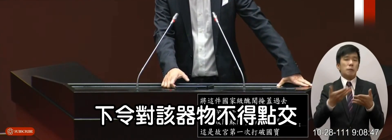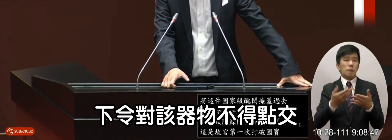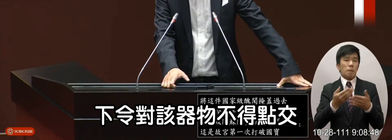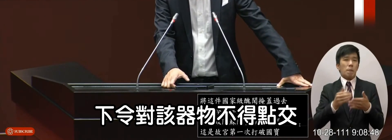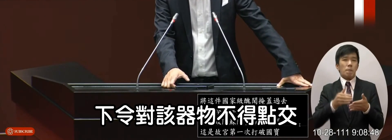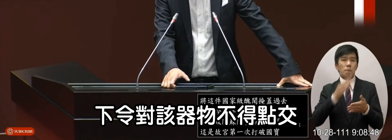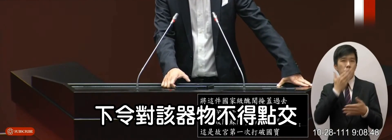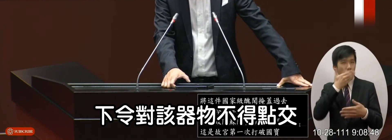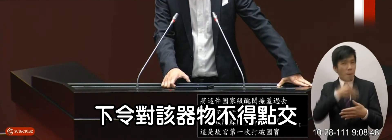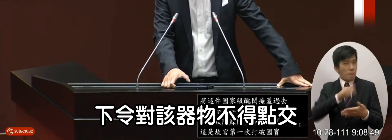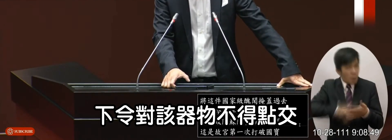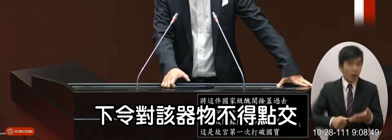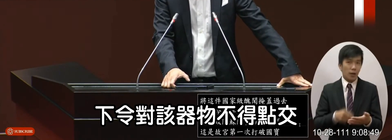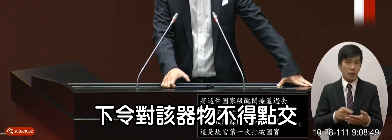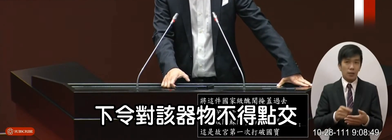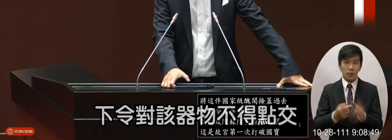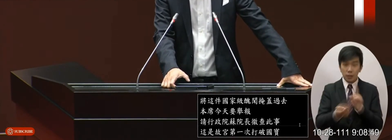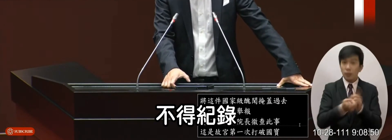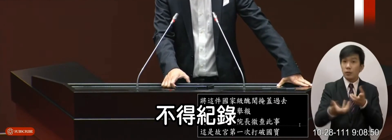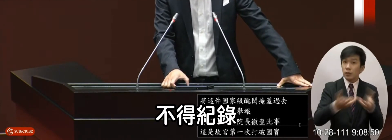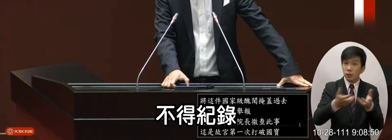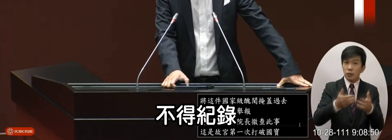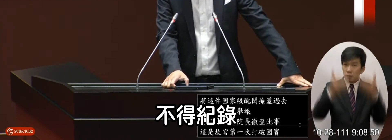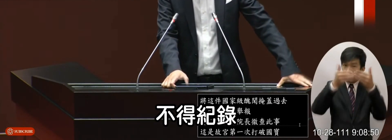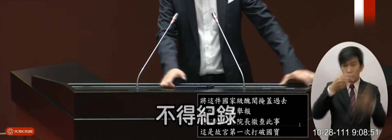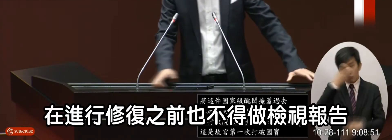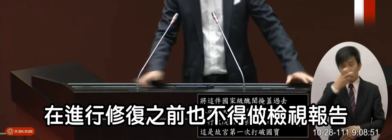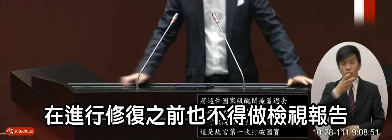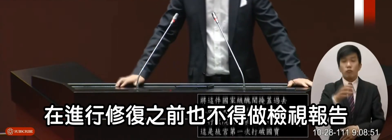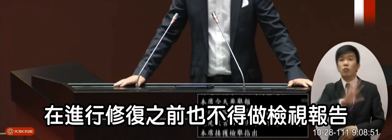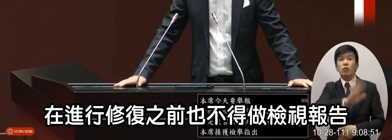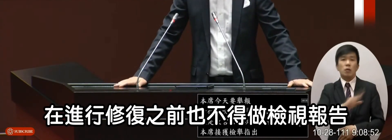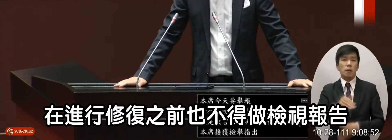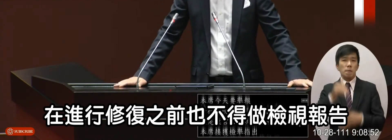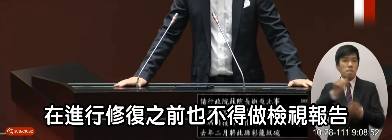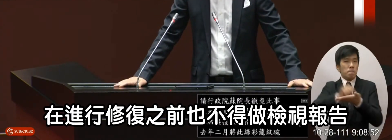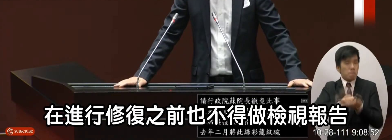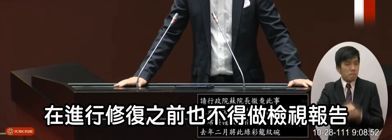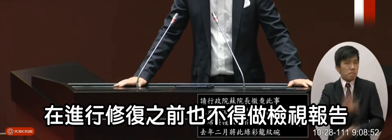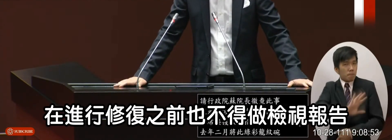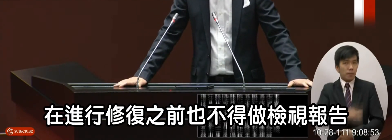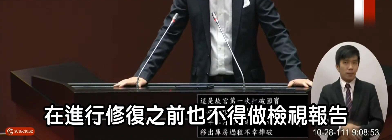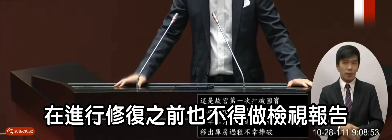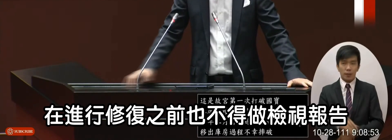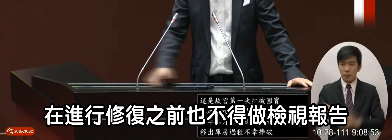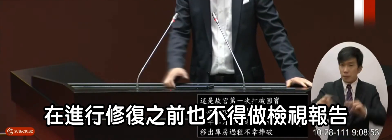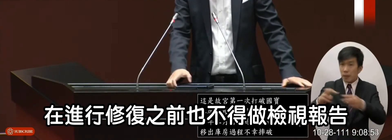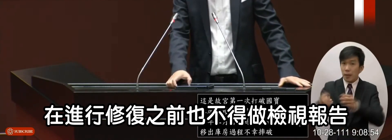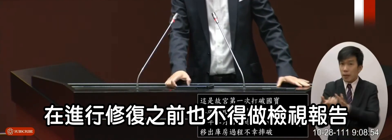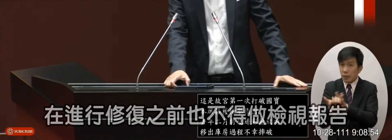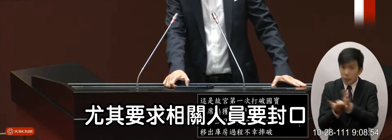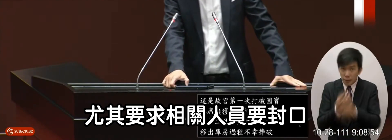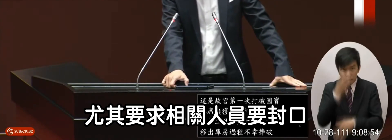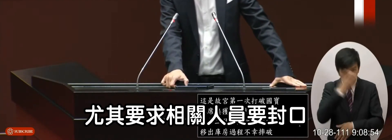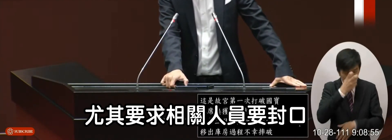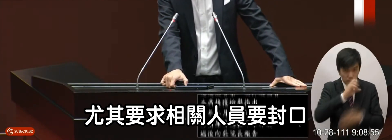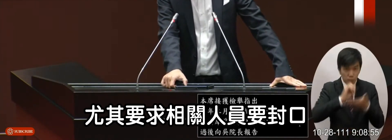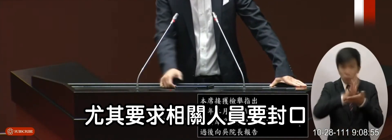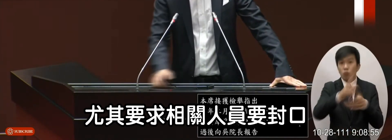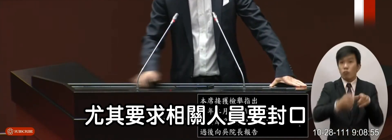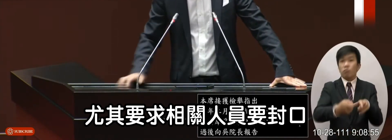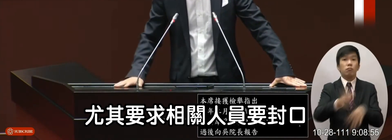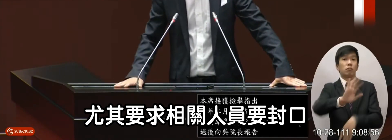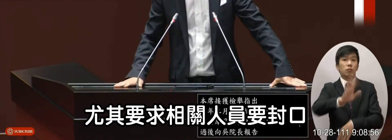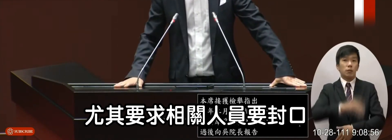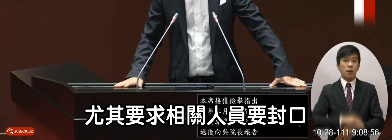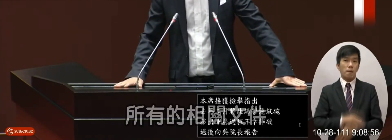令对该器物不得点交，不得记录，在进行修复之前也不得做检视报告，尤其要求相关人